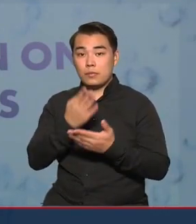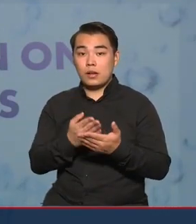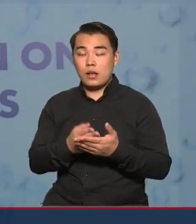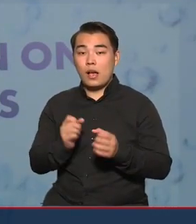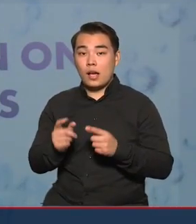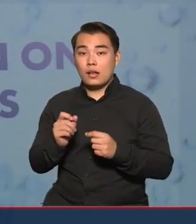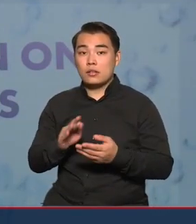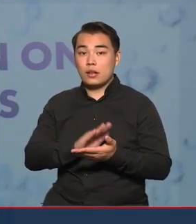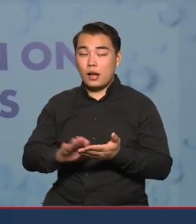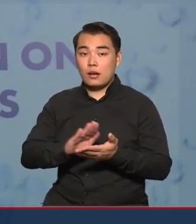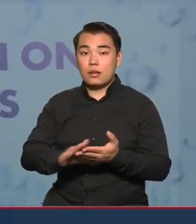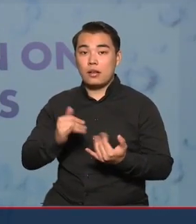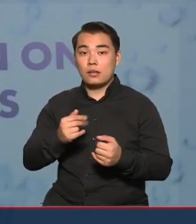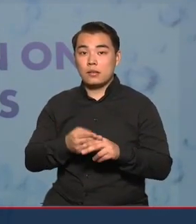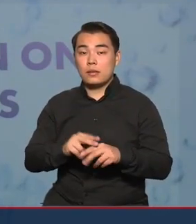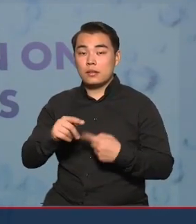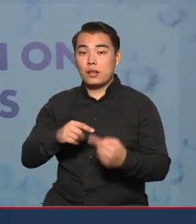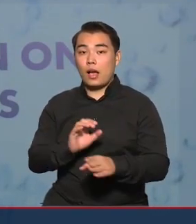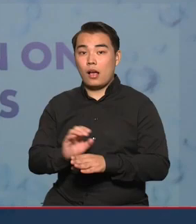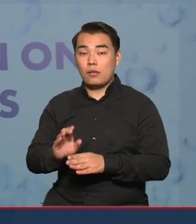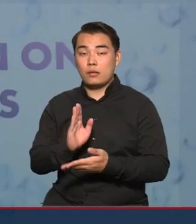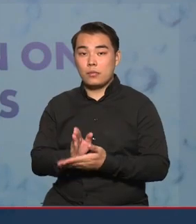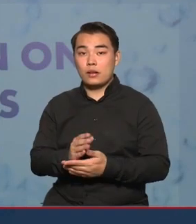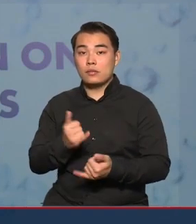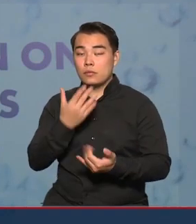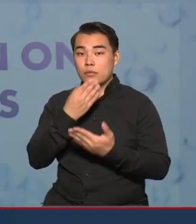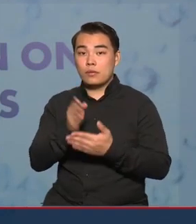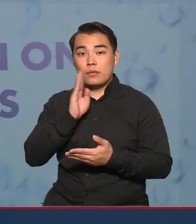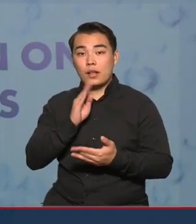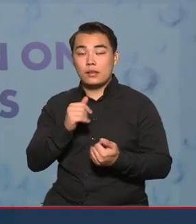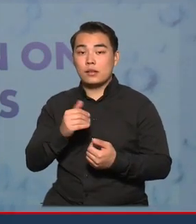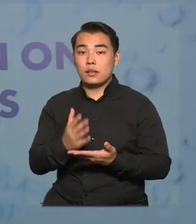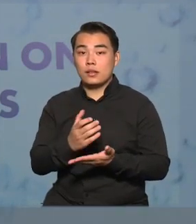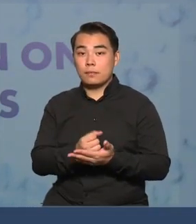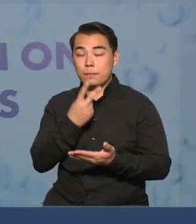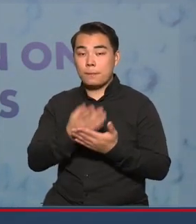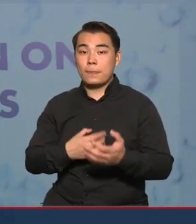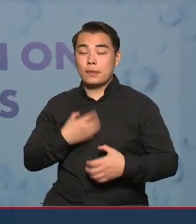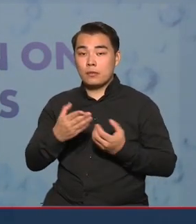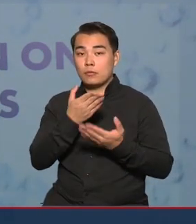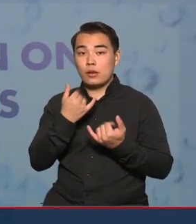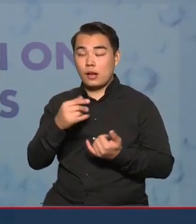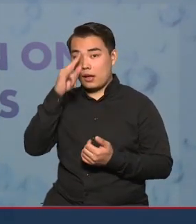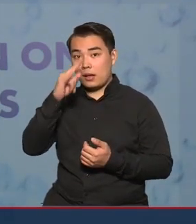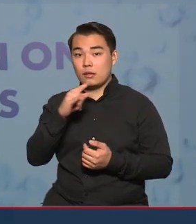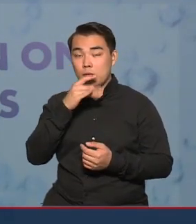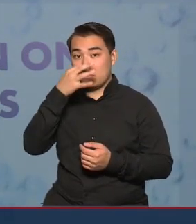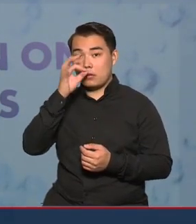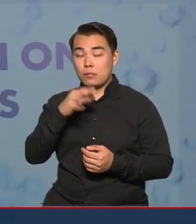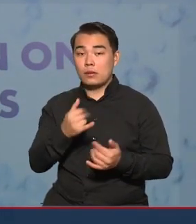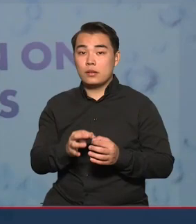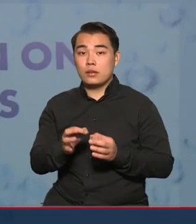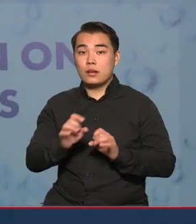қайта тазартылып, өнеркәсіп орындарына жіберіледі. Яғни өндіріс өзінің су жинау арнасын салып әуреленбейді. Қазақстанмен тәжірибемізбен бөлісіп,